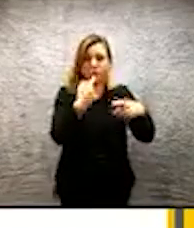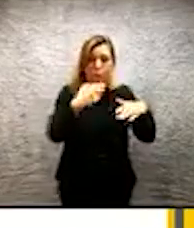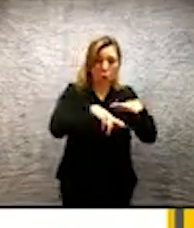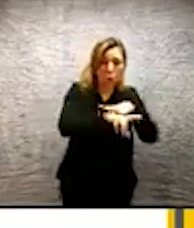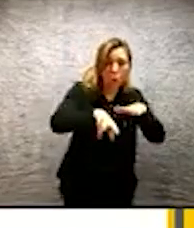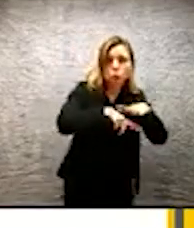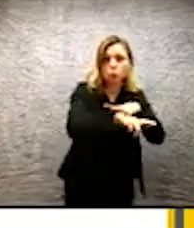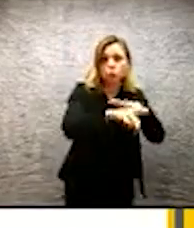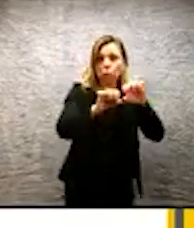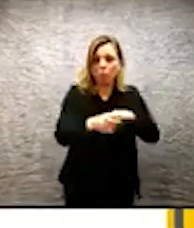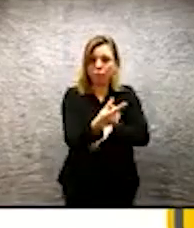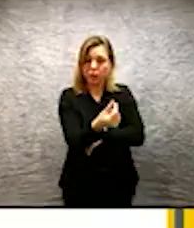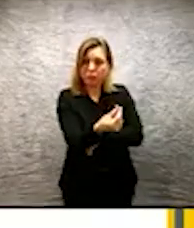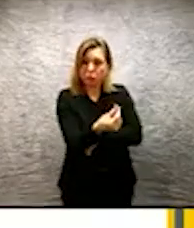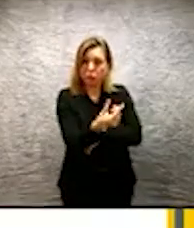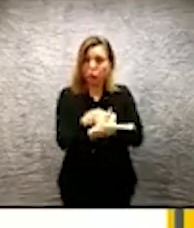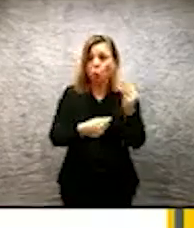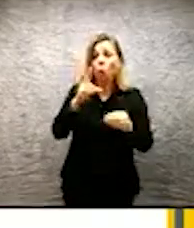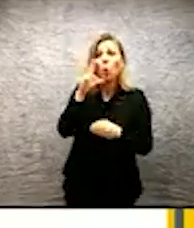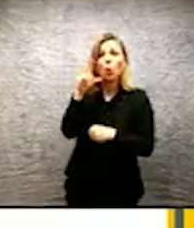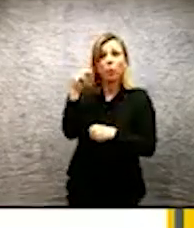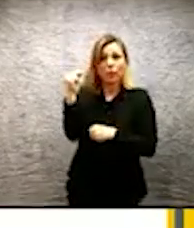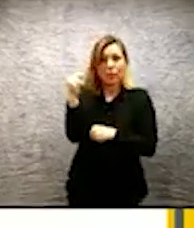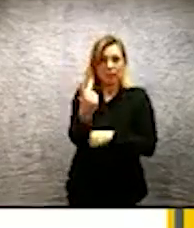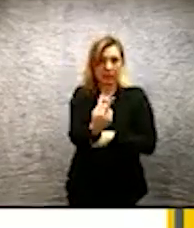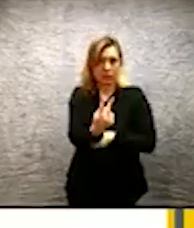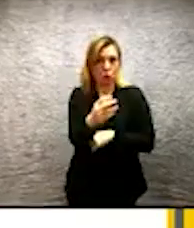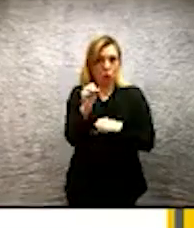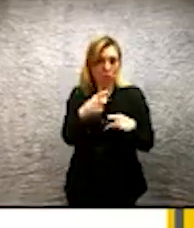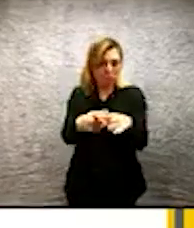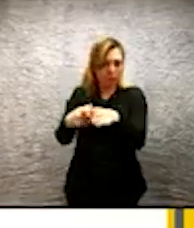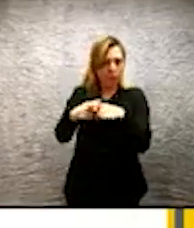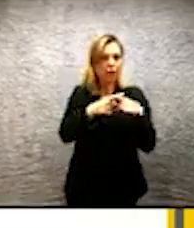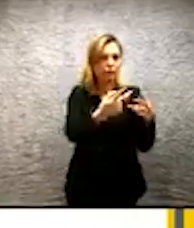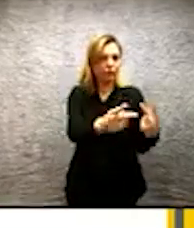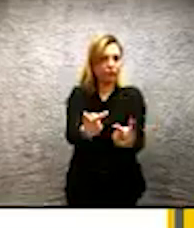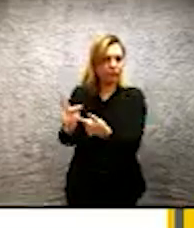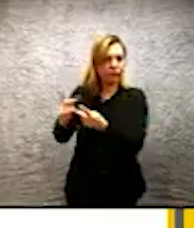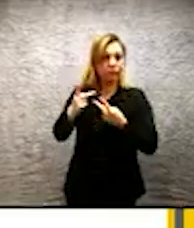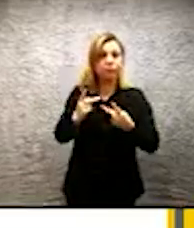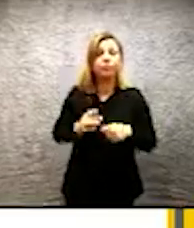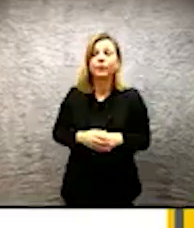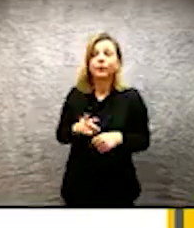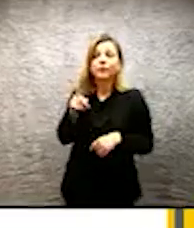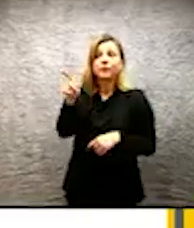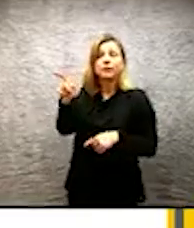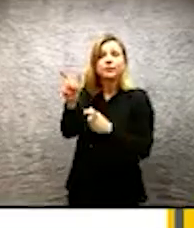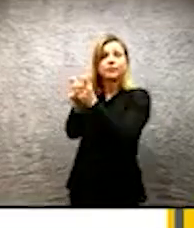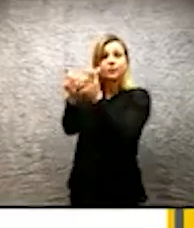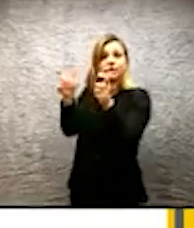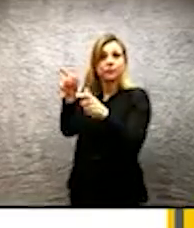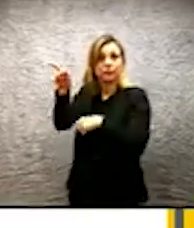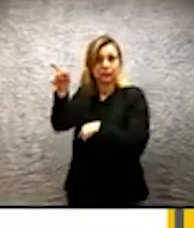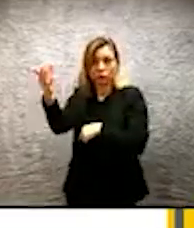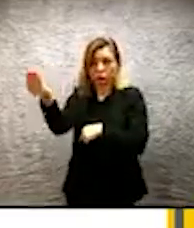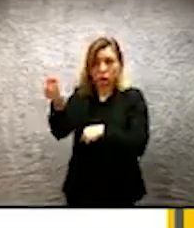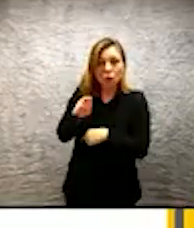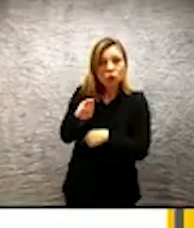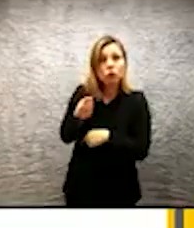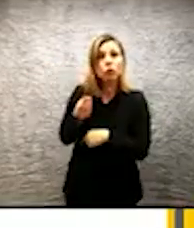soient financières qu'humaines. C'est également un organe qui va nous permettre